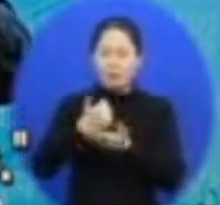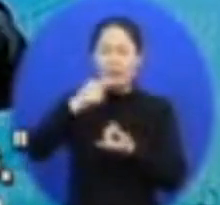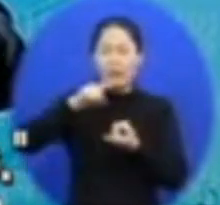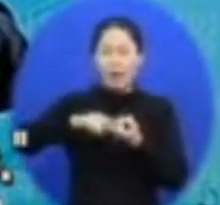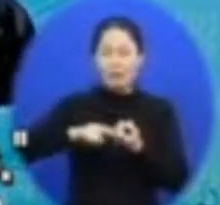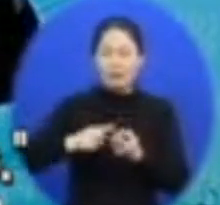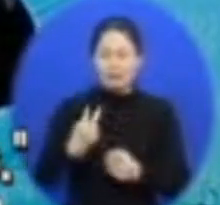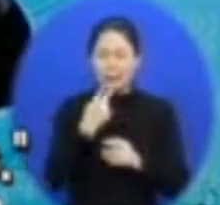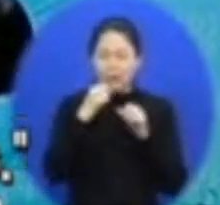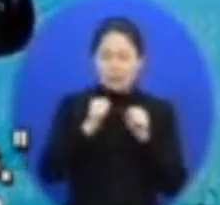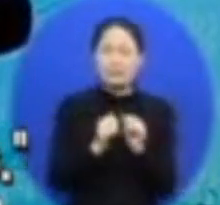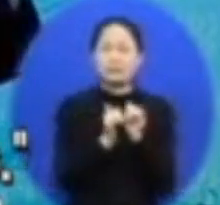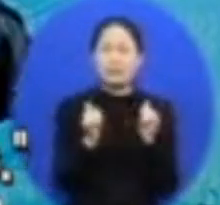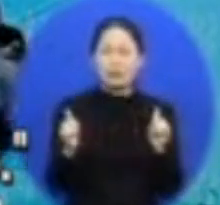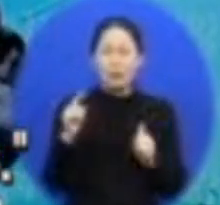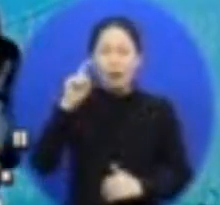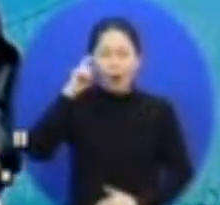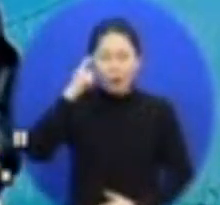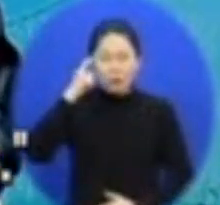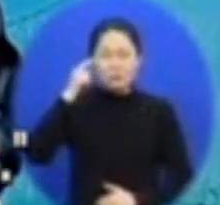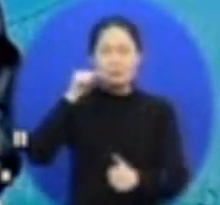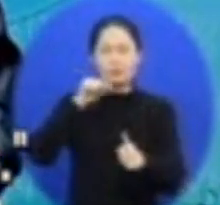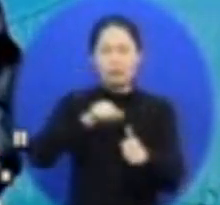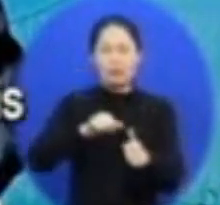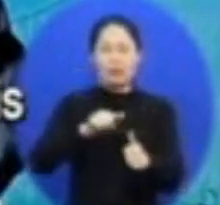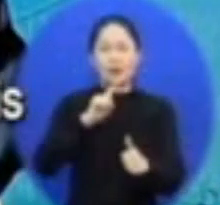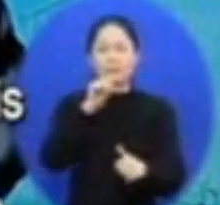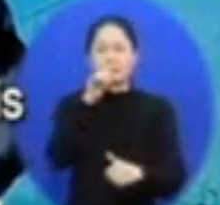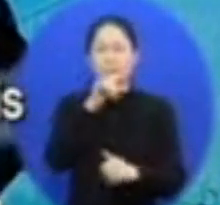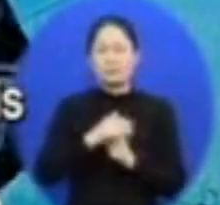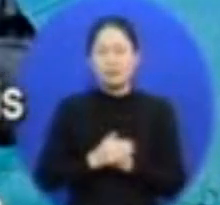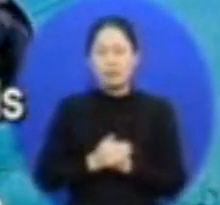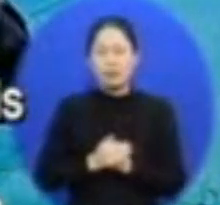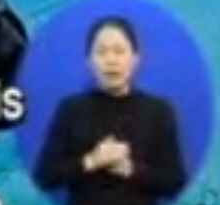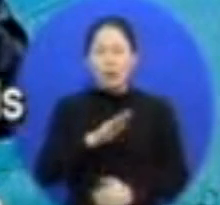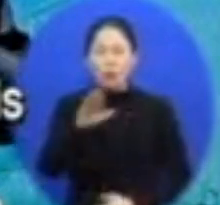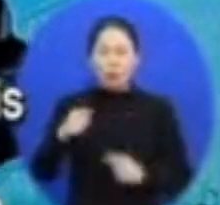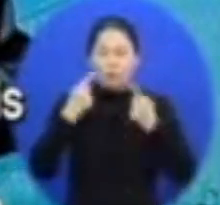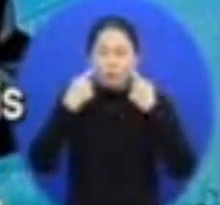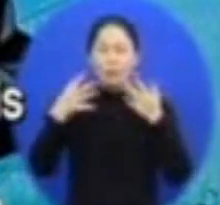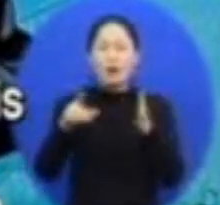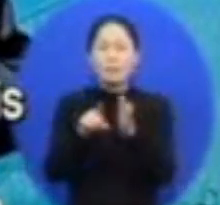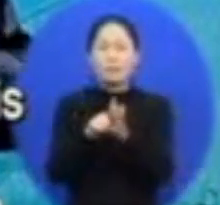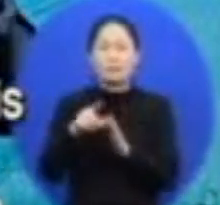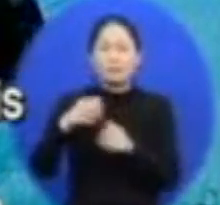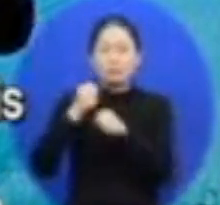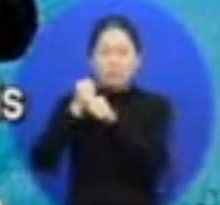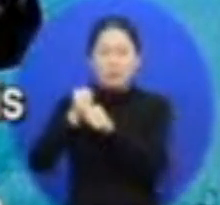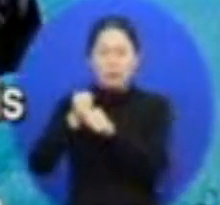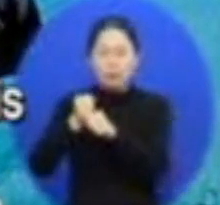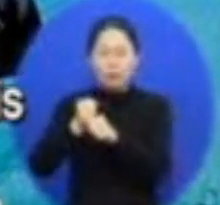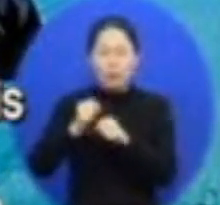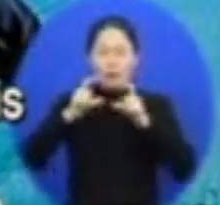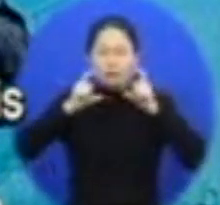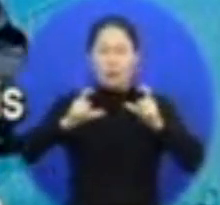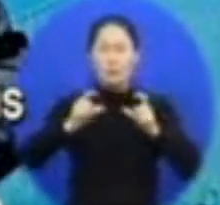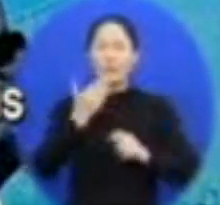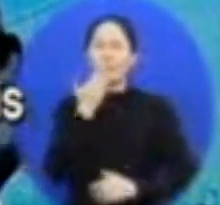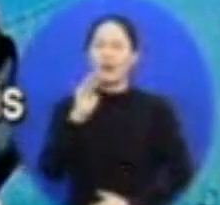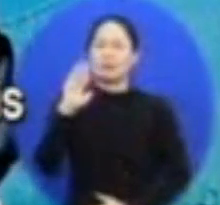살아 있는 자로 6일 지어다 여러분이 분명한 믿음을 붙잡고 선포할 수 있어야